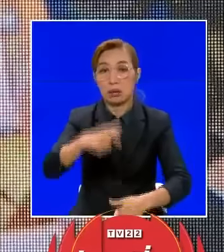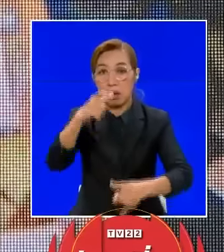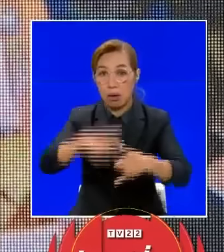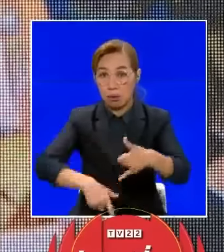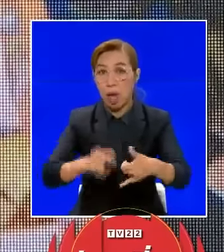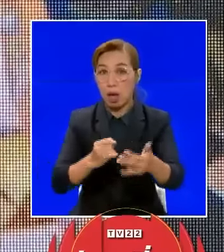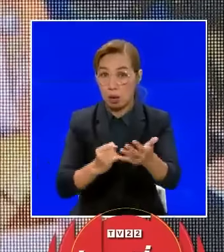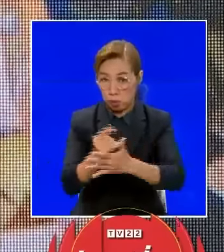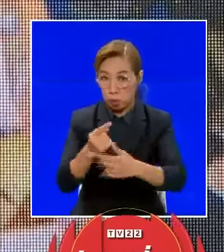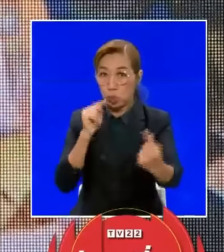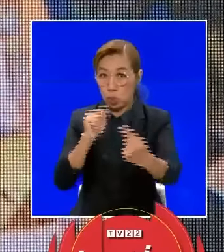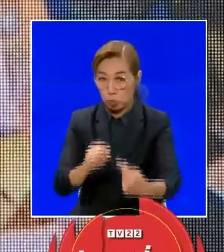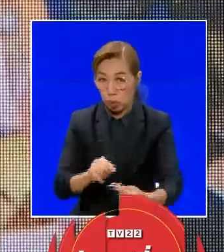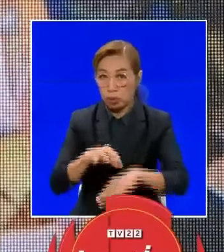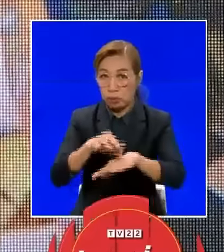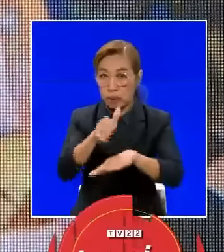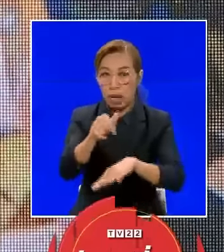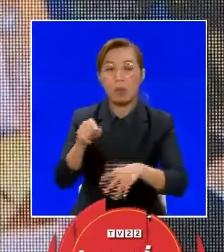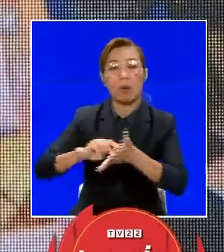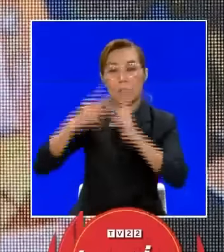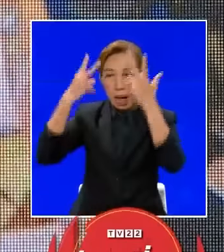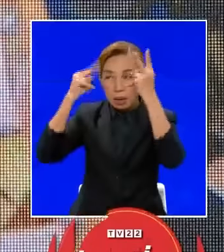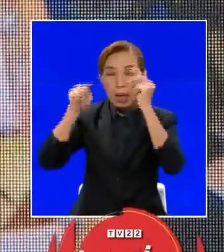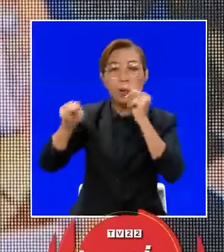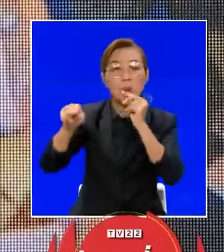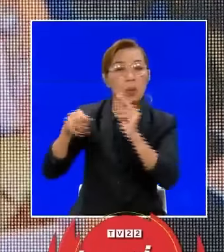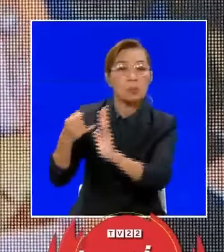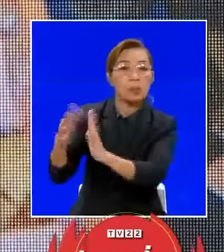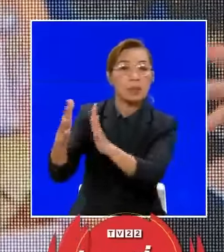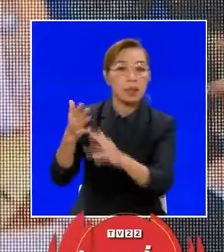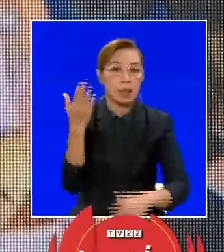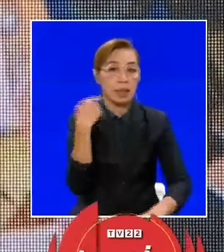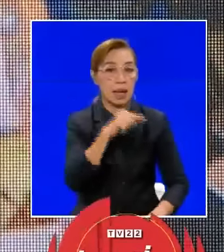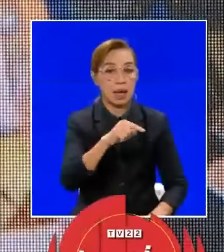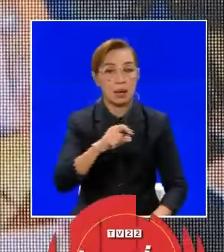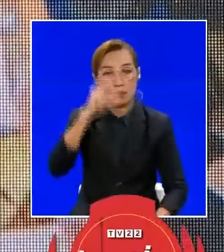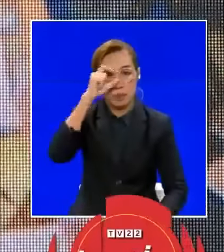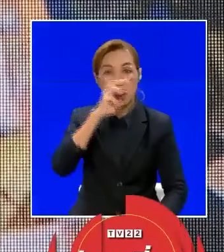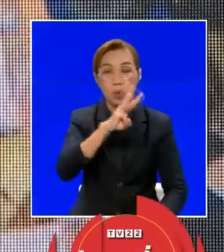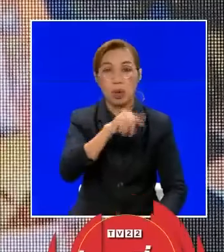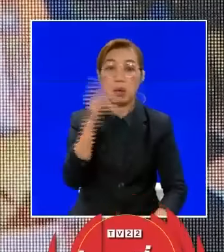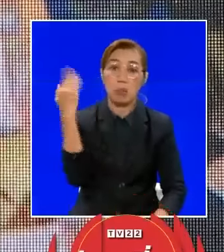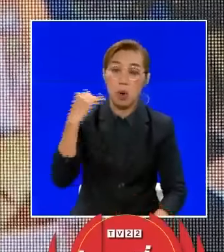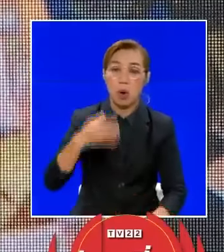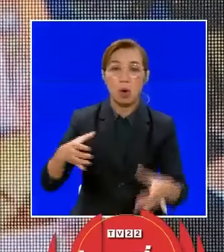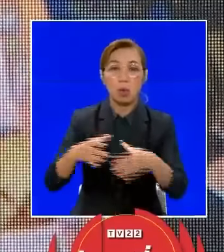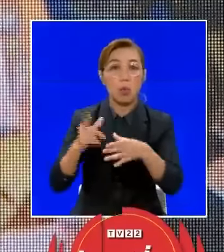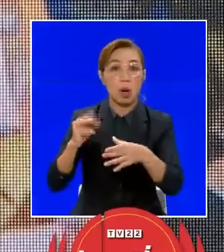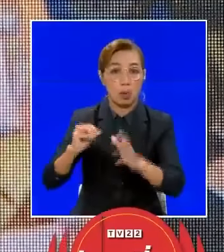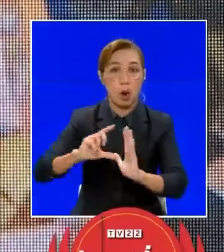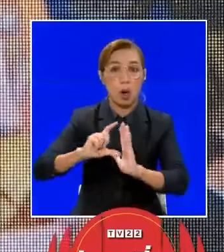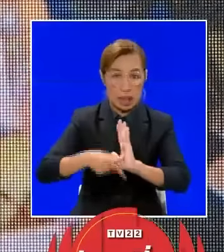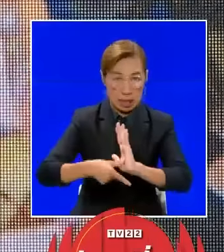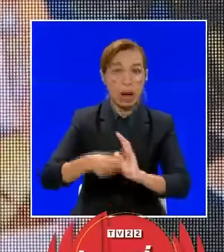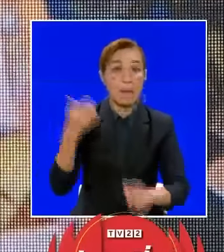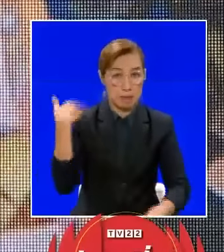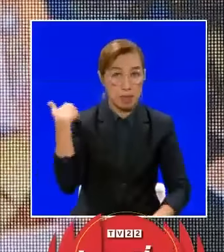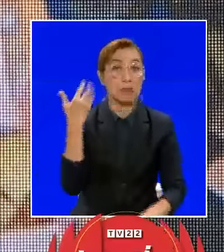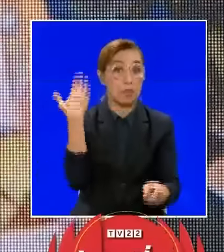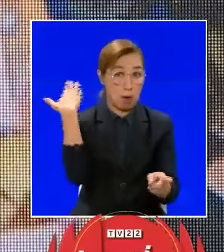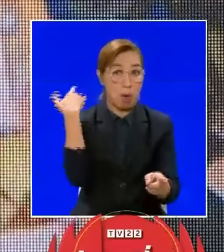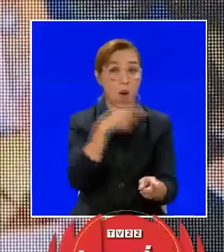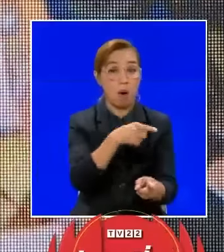ะทีนี้อาจารย์สุรเองเคยเป็นเลขาธิการครม.มาแล้วด้วยไม่แน่ใจช่วงแรกผมอาจจะอ่านผิดหรือเปล่าเป็นเลขาธิการครม.นะ